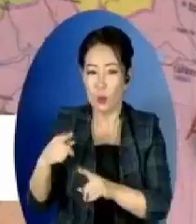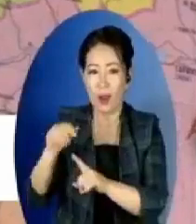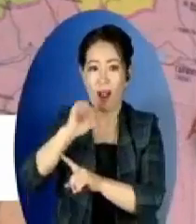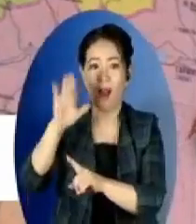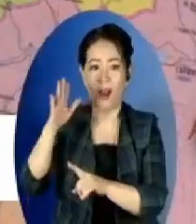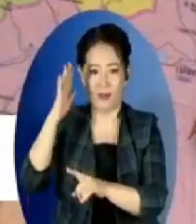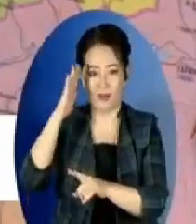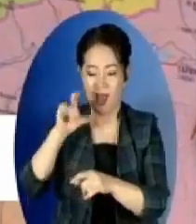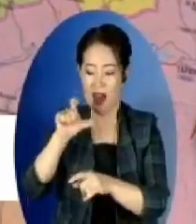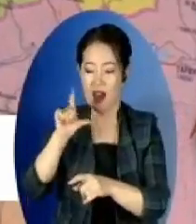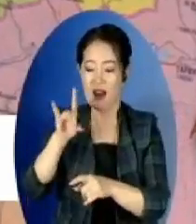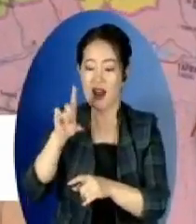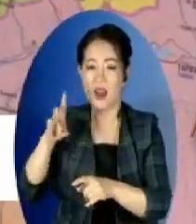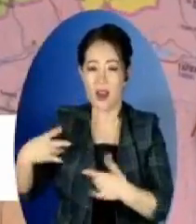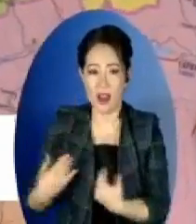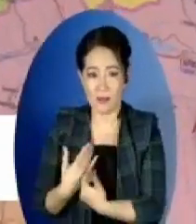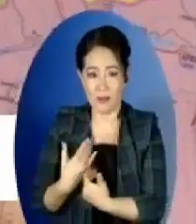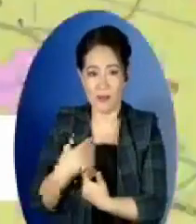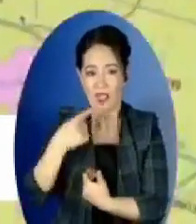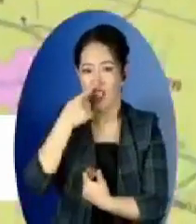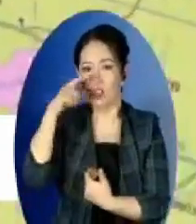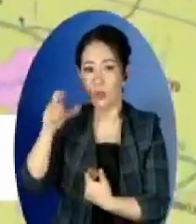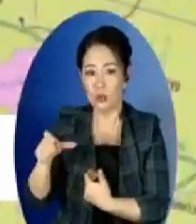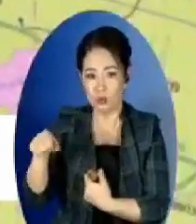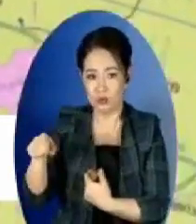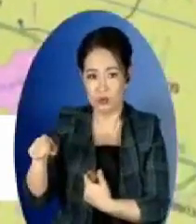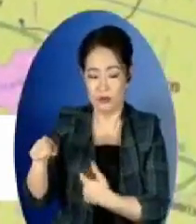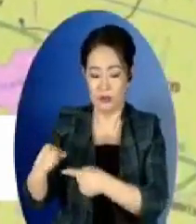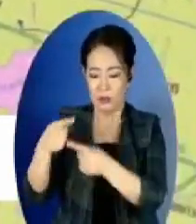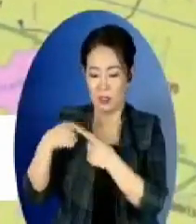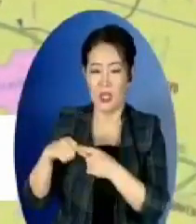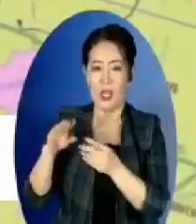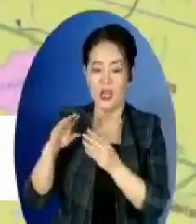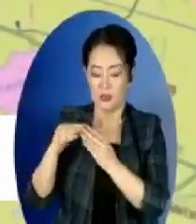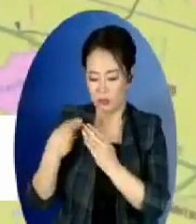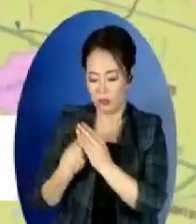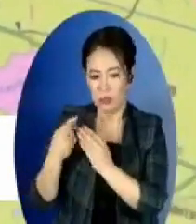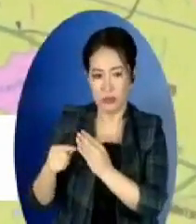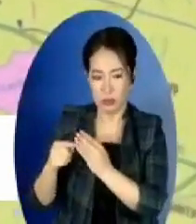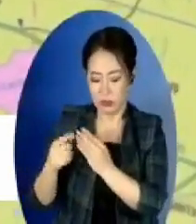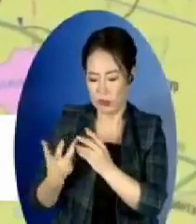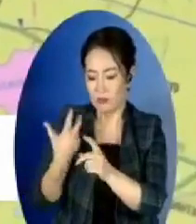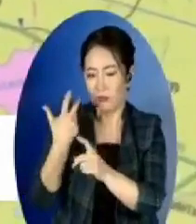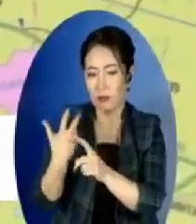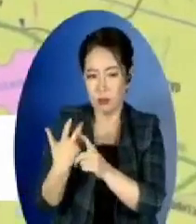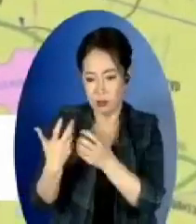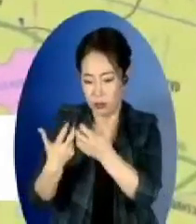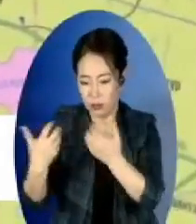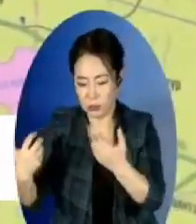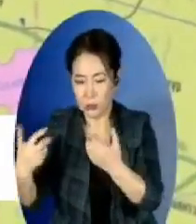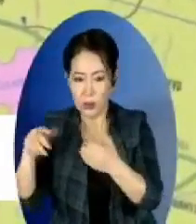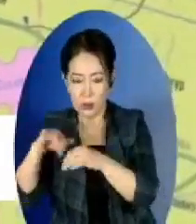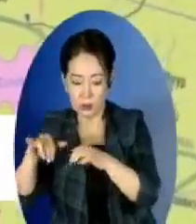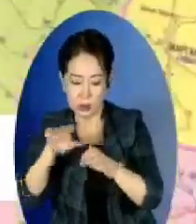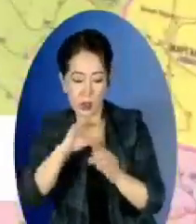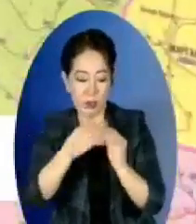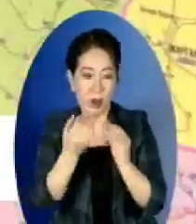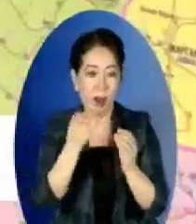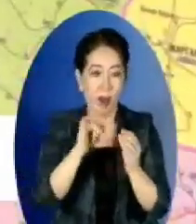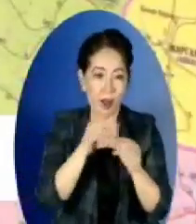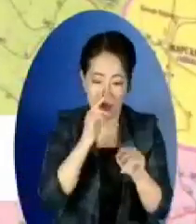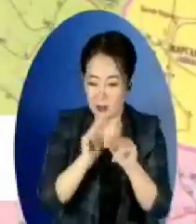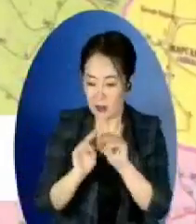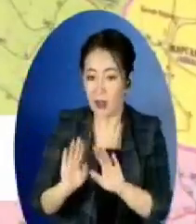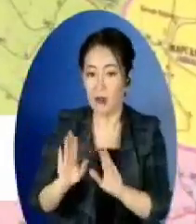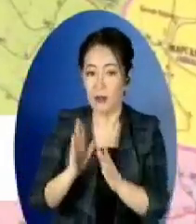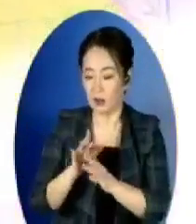Бүгд Найрамдах хятад ард улсын иргэн юм. Гэр бүлэр Улаанбаатарт ирэхдээ очисон айлын хүмүүсийг нь мөн ажилтанд авсан байна. Шинжилгээний хариу гартал ажилтанд